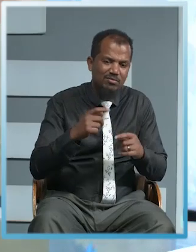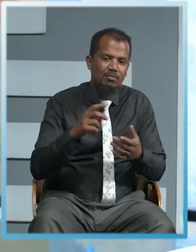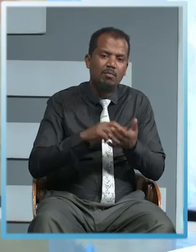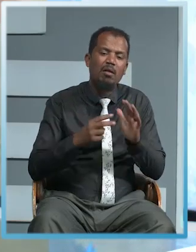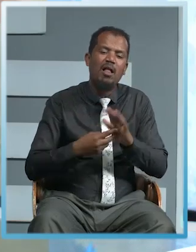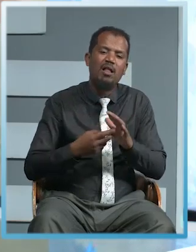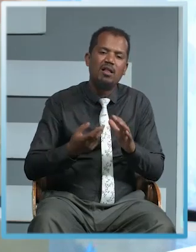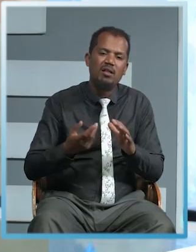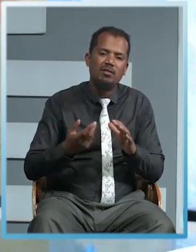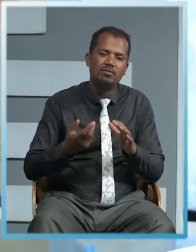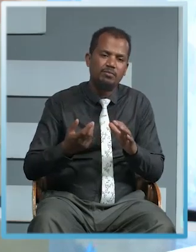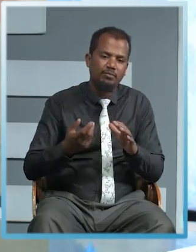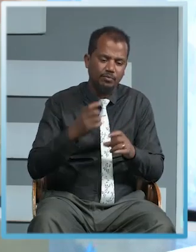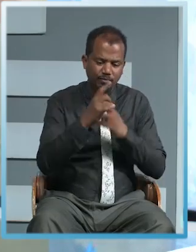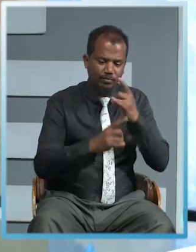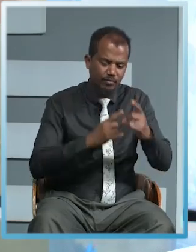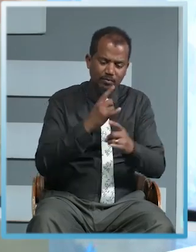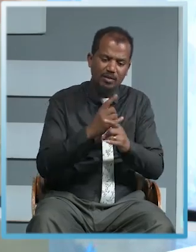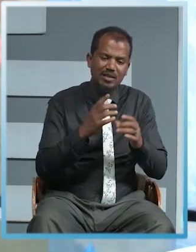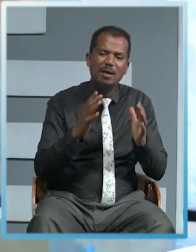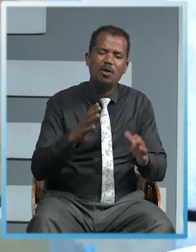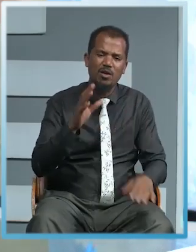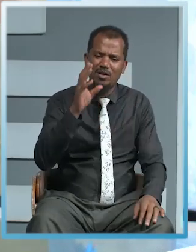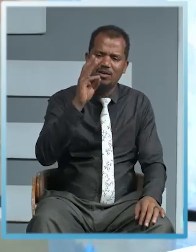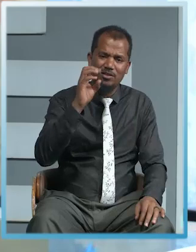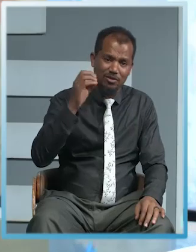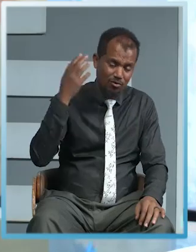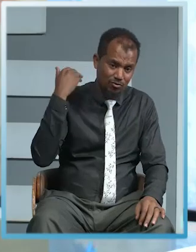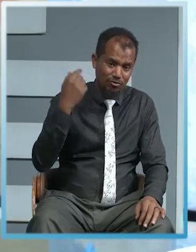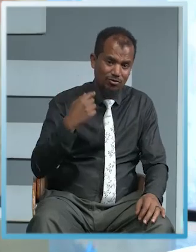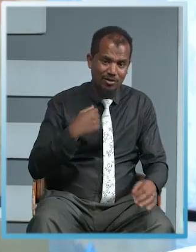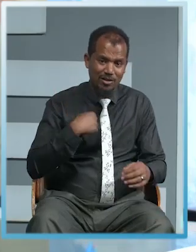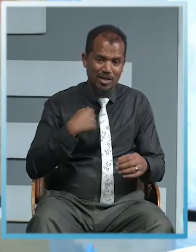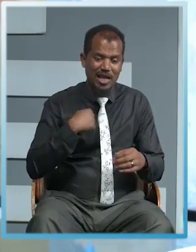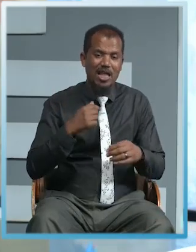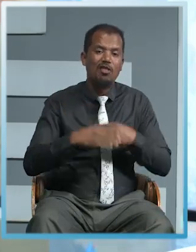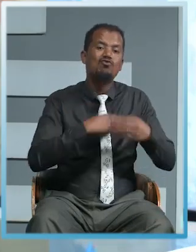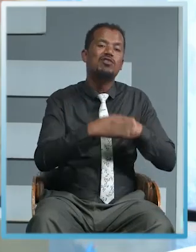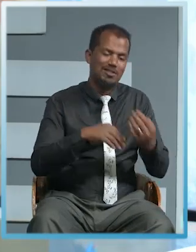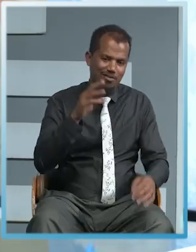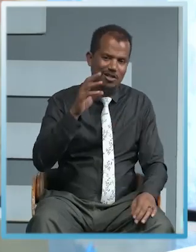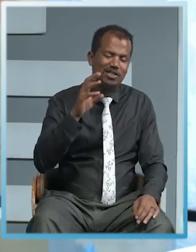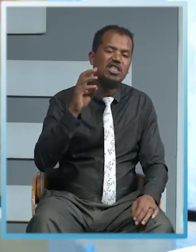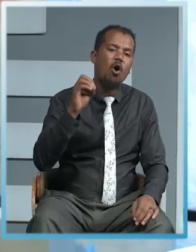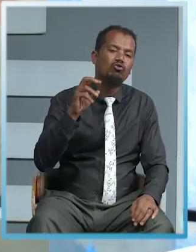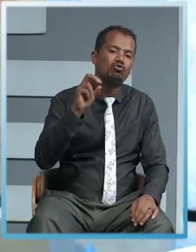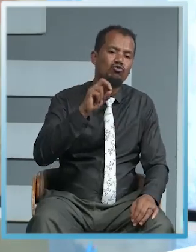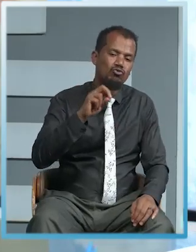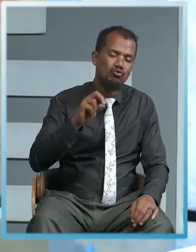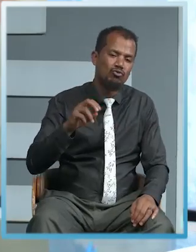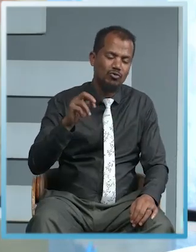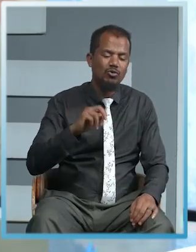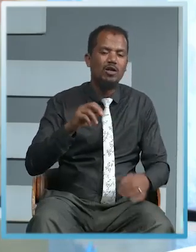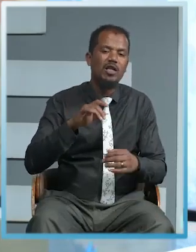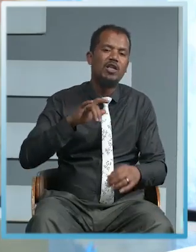مالد یه زمانایی کسل سو چون میباره کسل سما کرینی اینجا تولید نو جمرو به می بالو